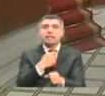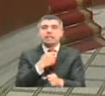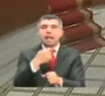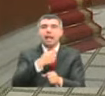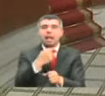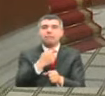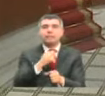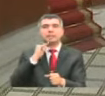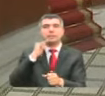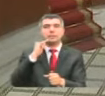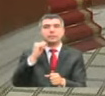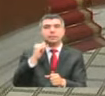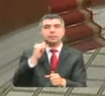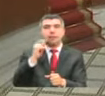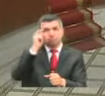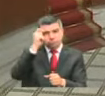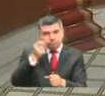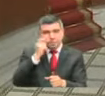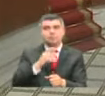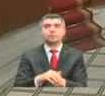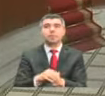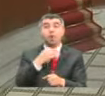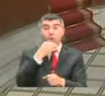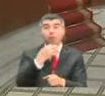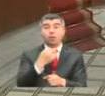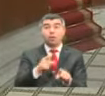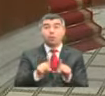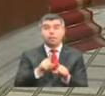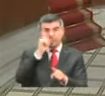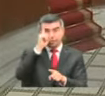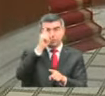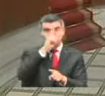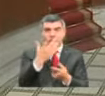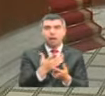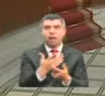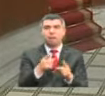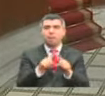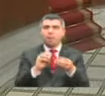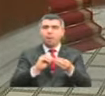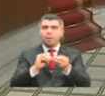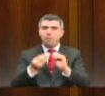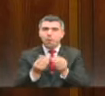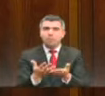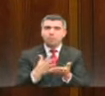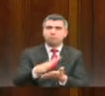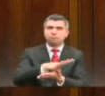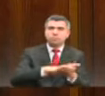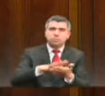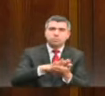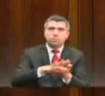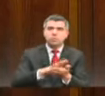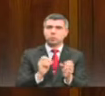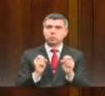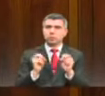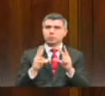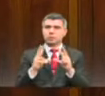باستمرار، كنوجه لهم التحية. وأيضاً أقول لهم بأنه إن شاء الله أي حاجة وأي مشكلة وأي تحدي فنحن